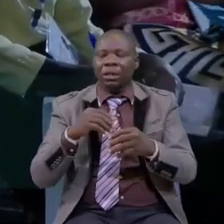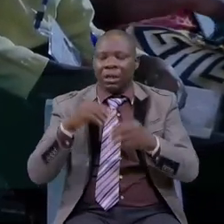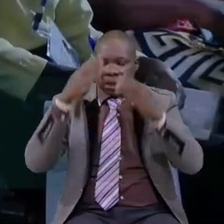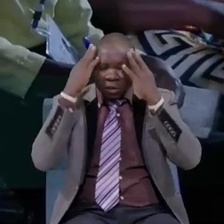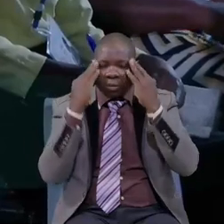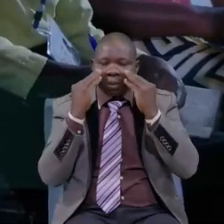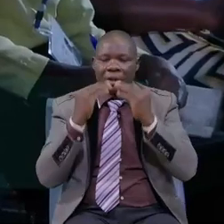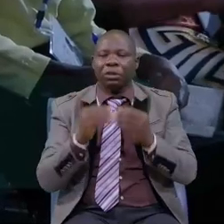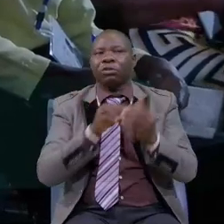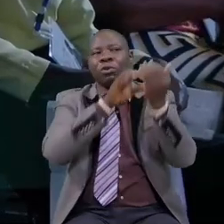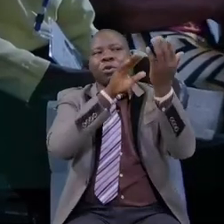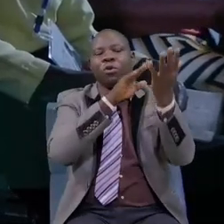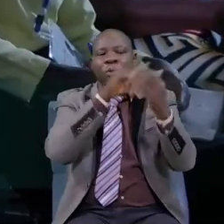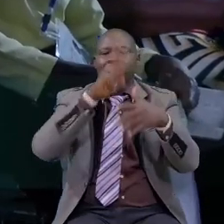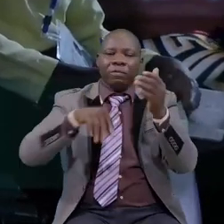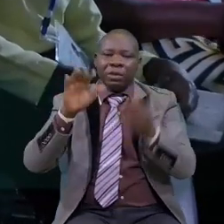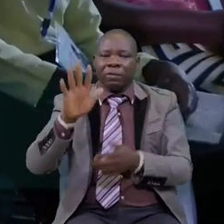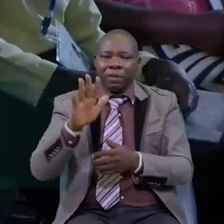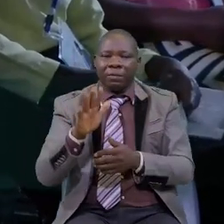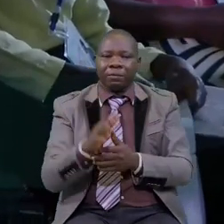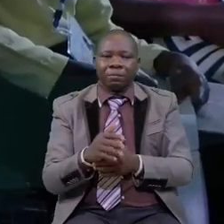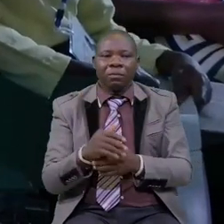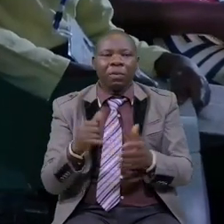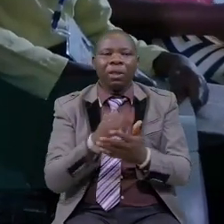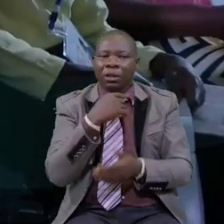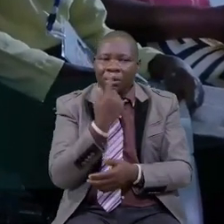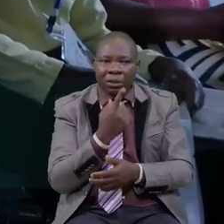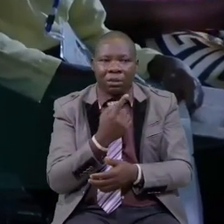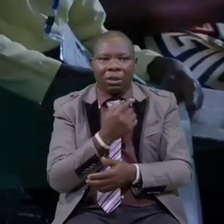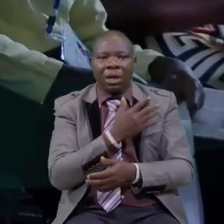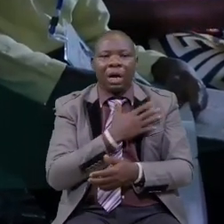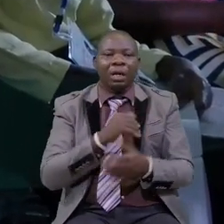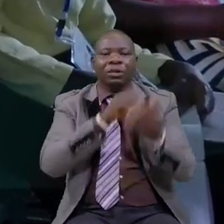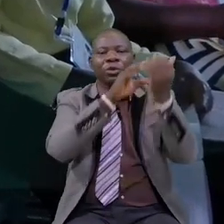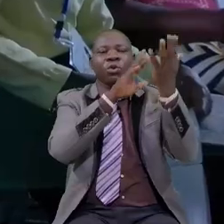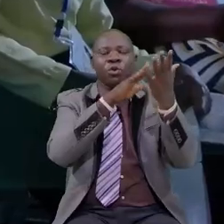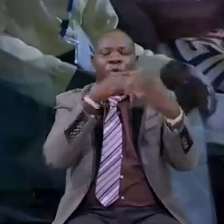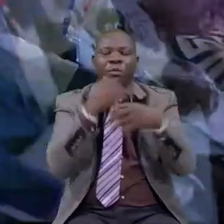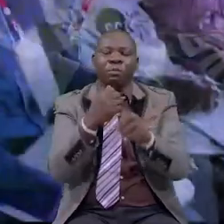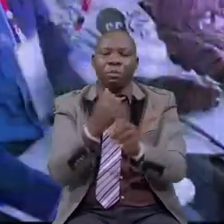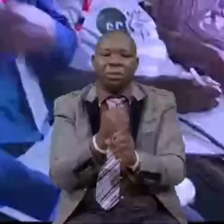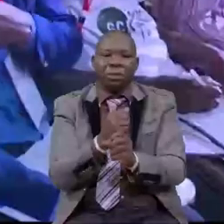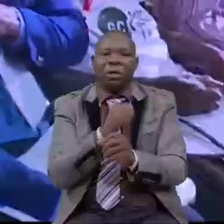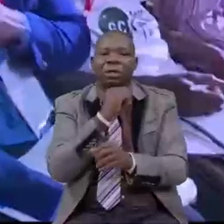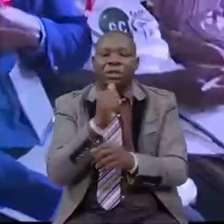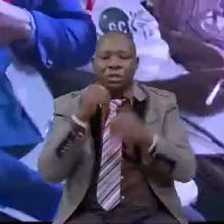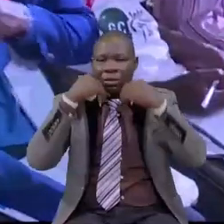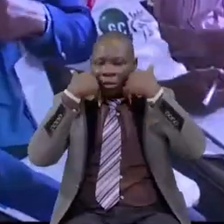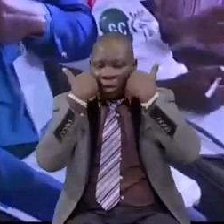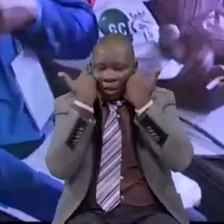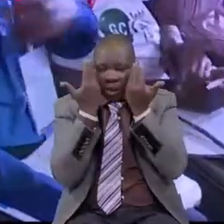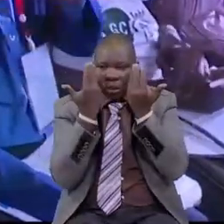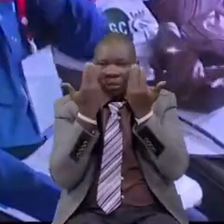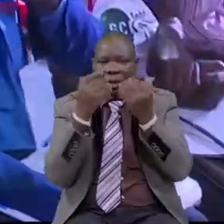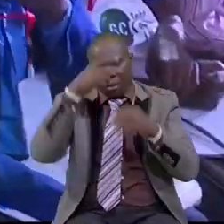l'épreuve. Verset. Et cette victoire, l'espérance, verset 5, oh, l'espérance ne trompe point,